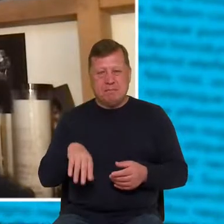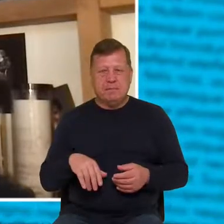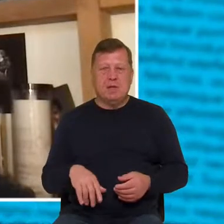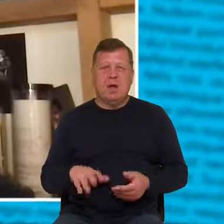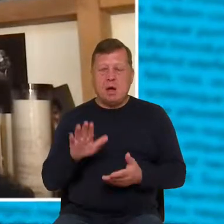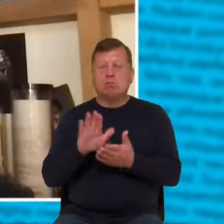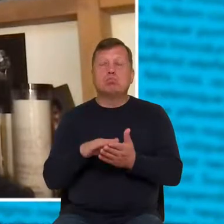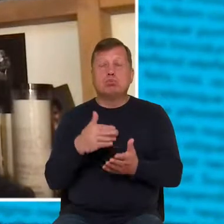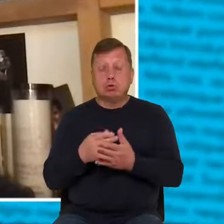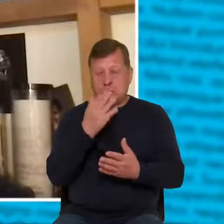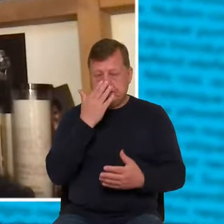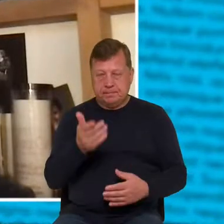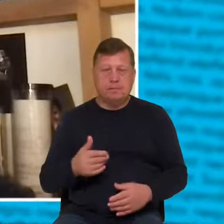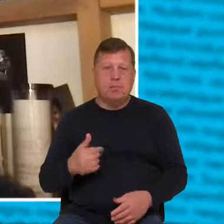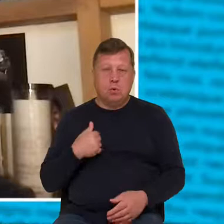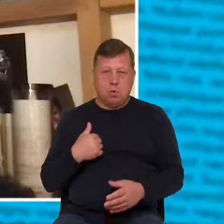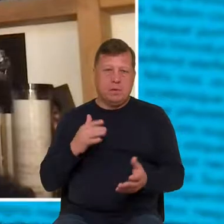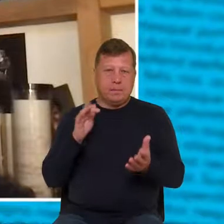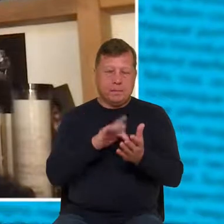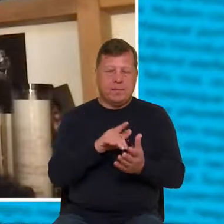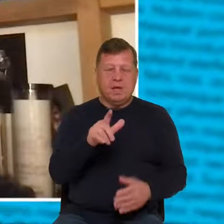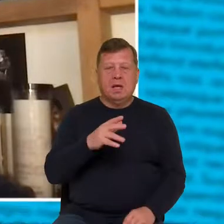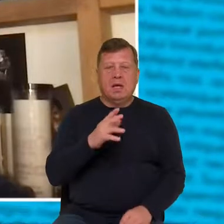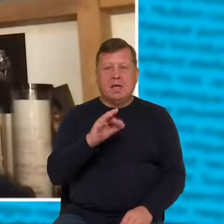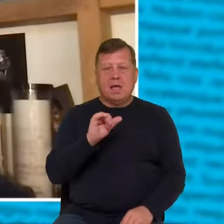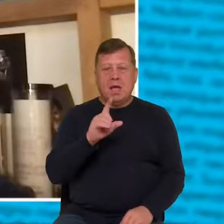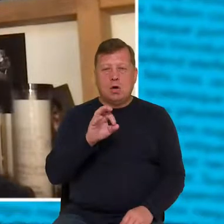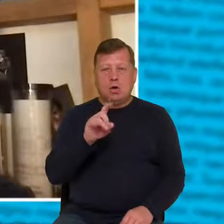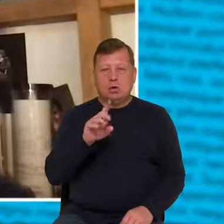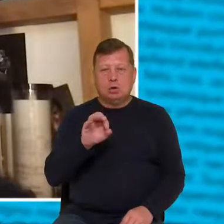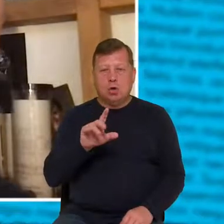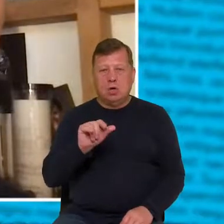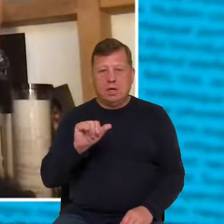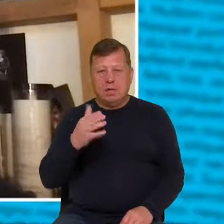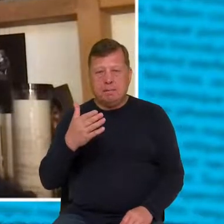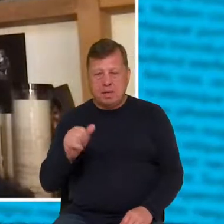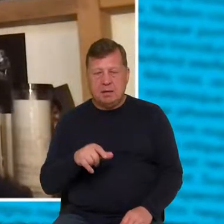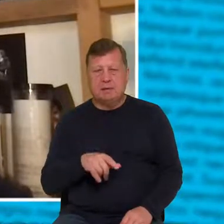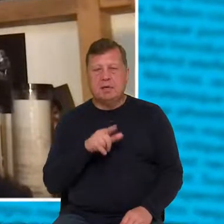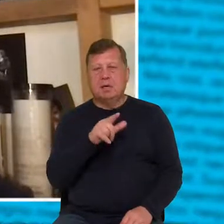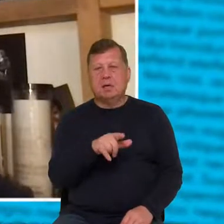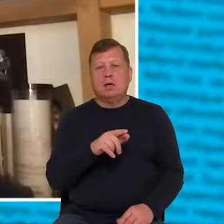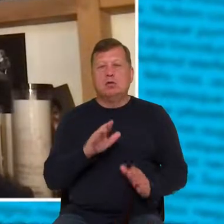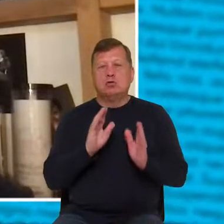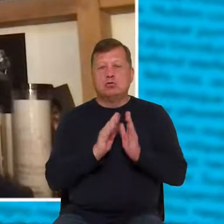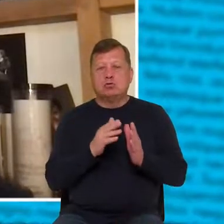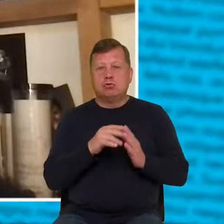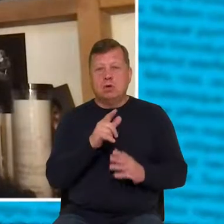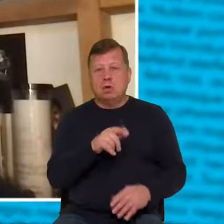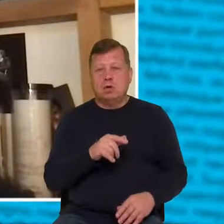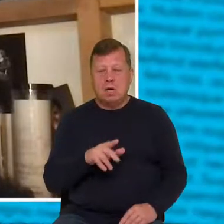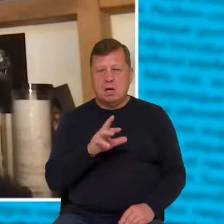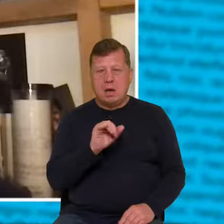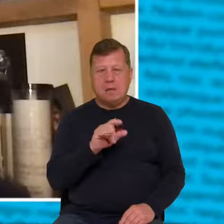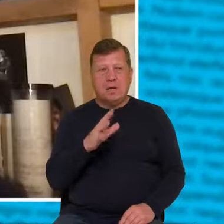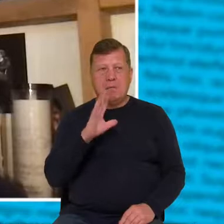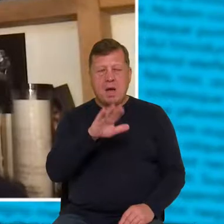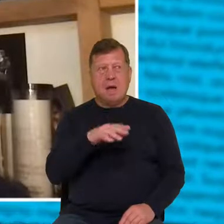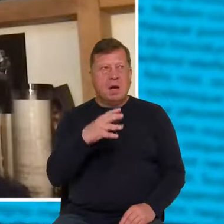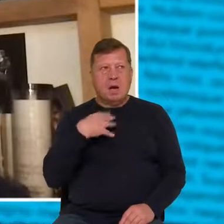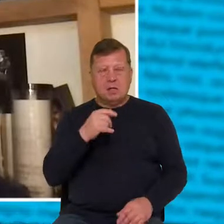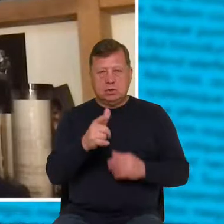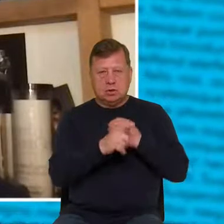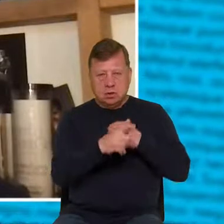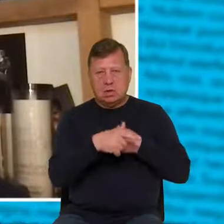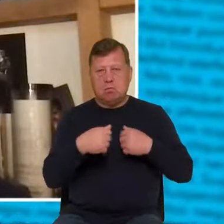przykład. Kiedy pojechałem do Jeruzalem i w książce Rami ma 70 lat i jeździ na motocyklu. Ja